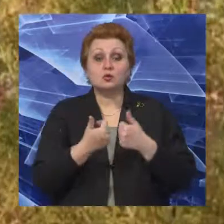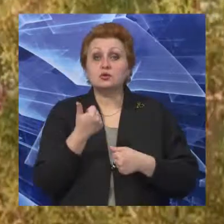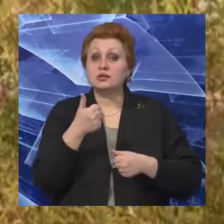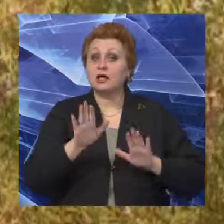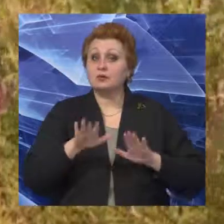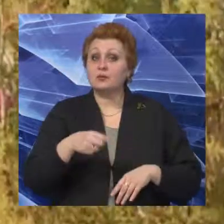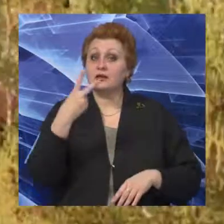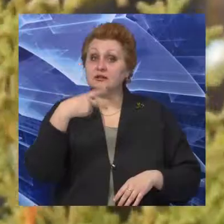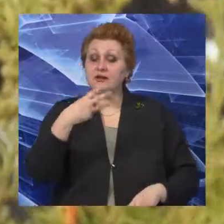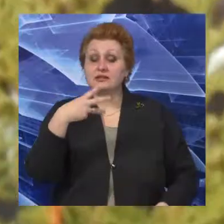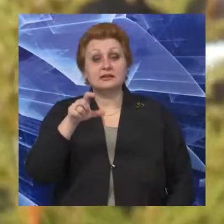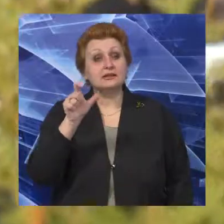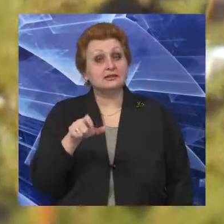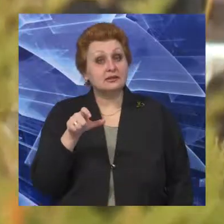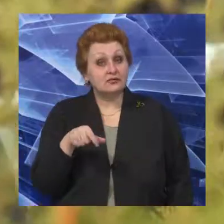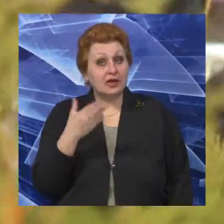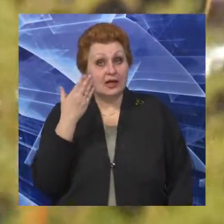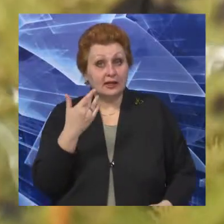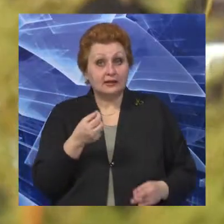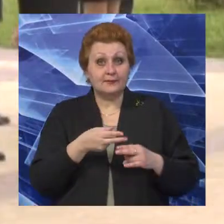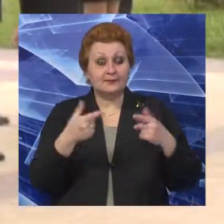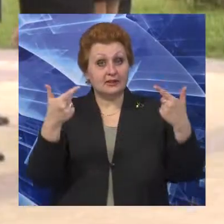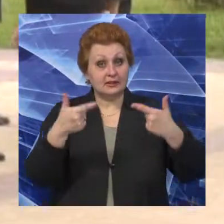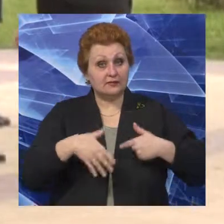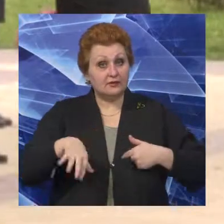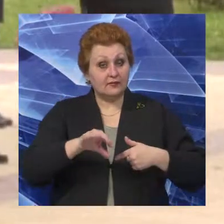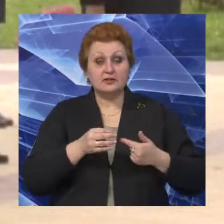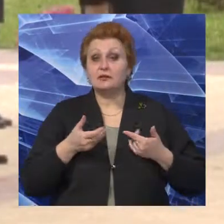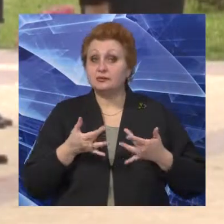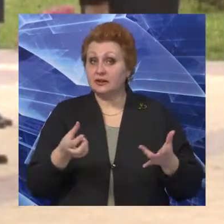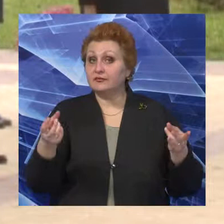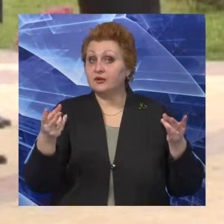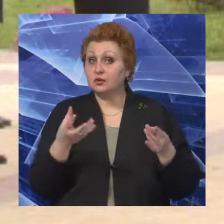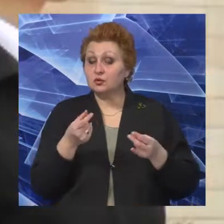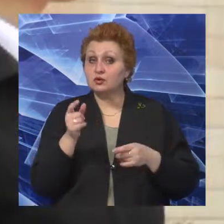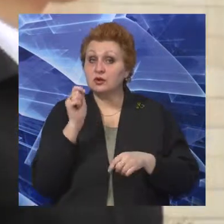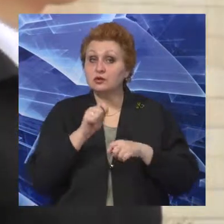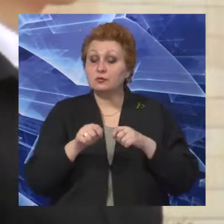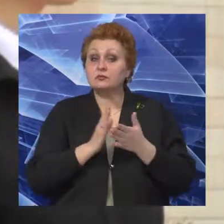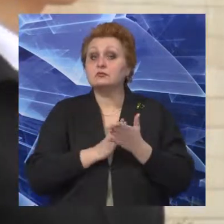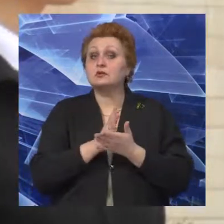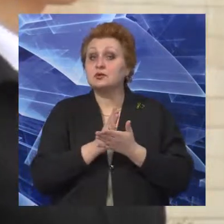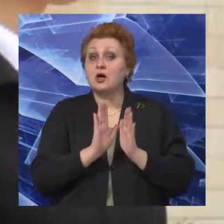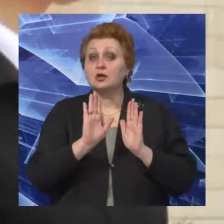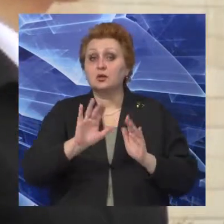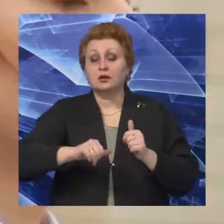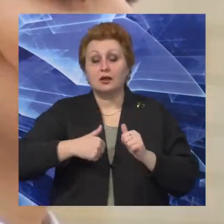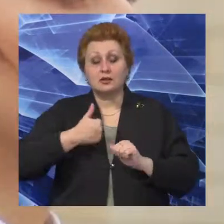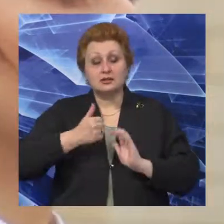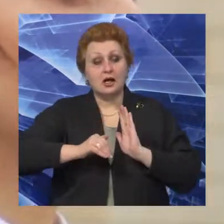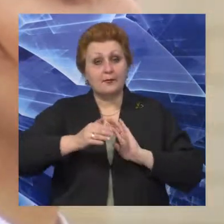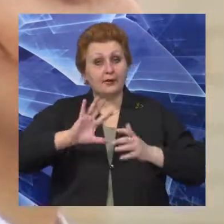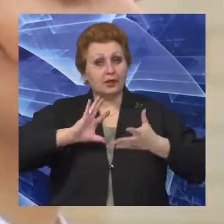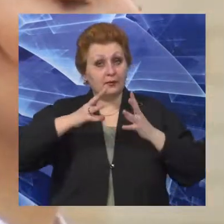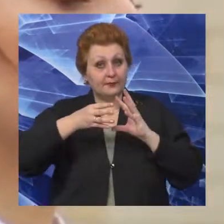одно вакантное место 20-30 человек. Даже если претендент соответствует всем требованиям, необходимо еще пройти стажировку. Только самые достойные